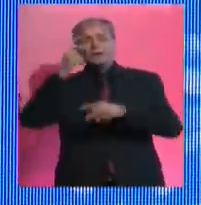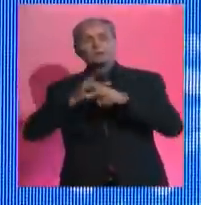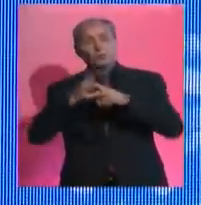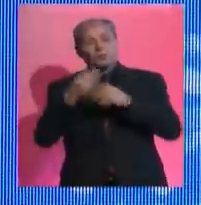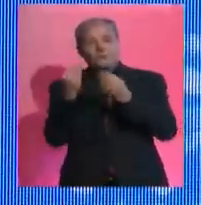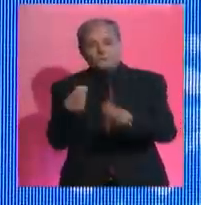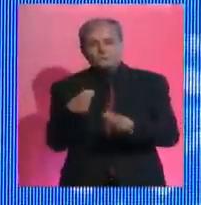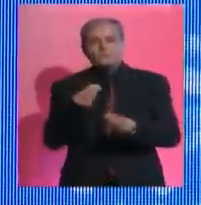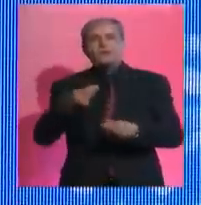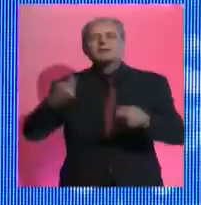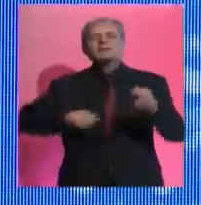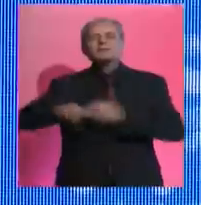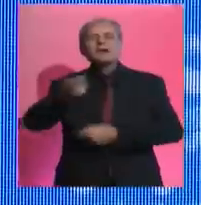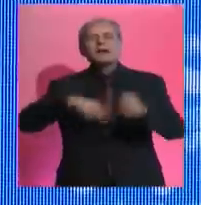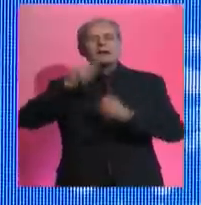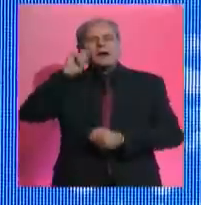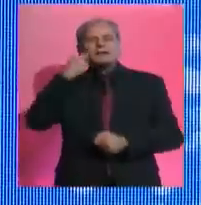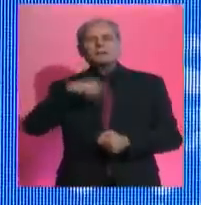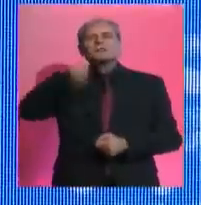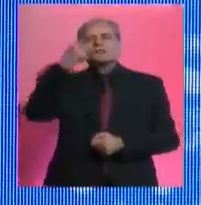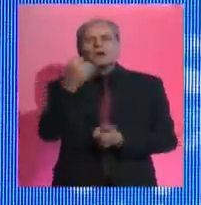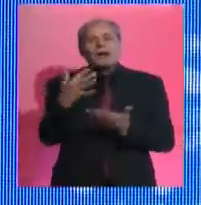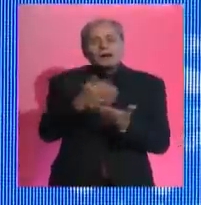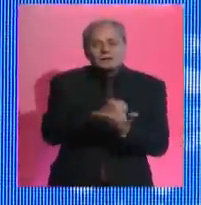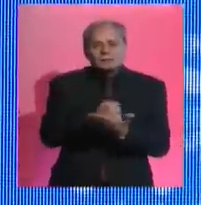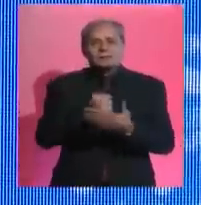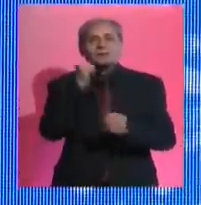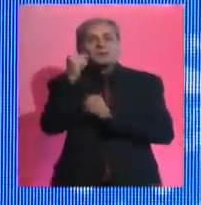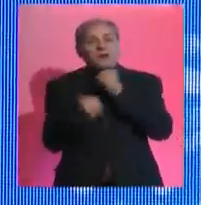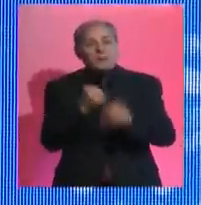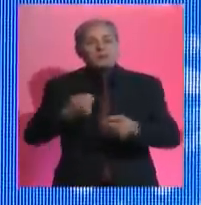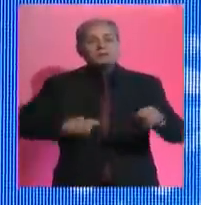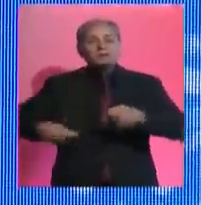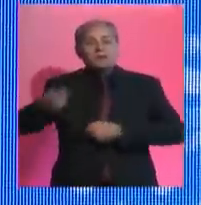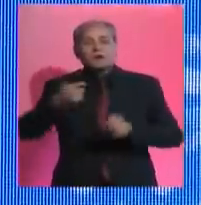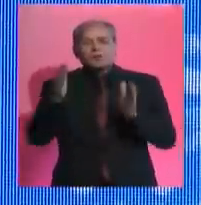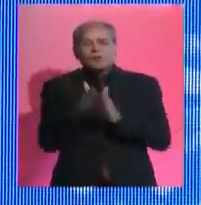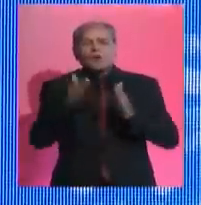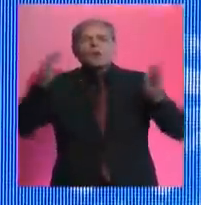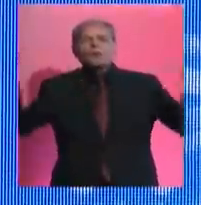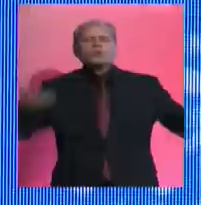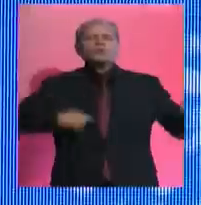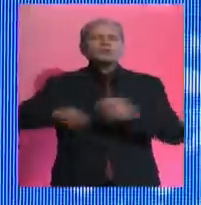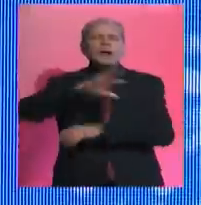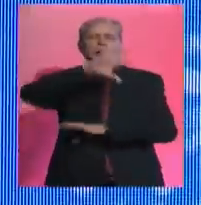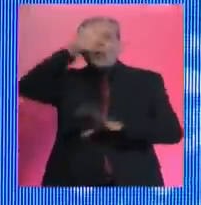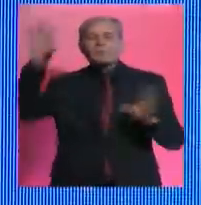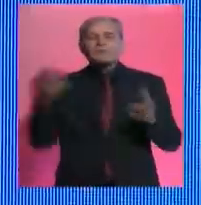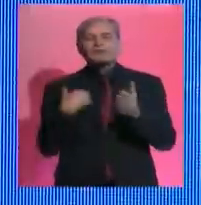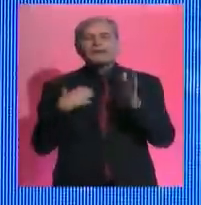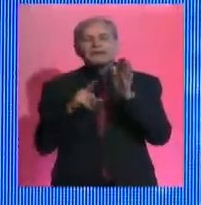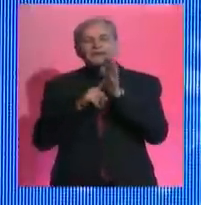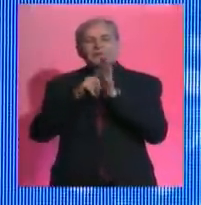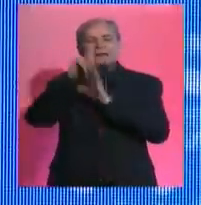esnafımızın gününü bereketle geçirmesinin sanayicimizin küçük ve orta boy işletmelerimizin gelecek